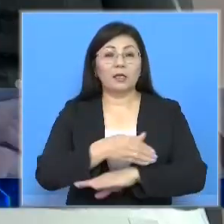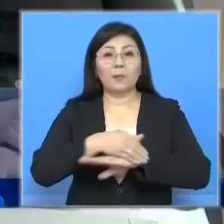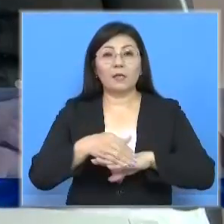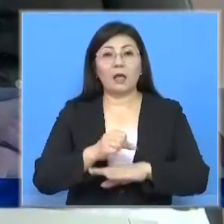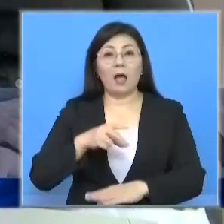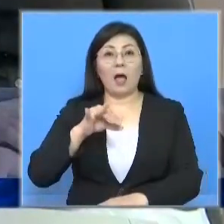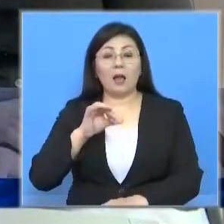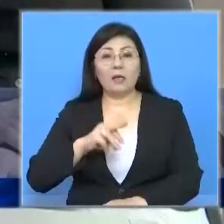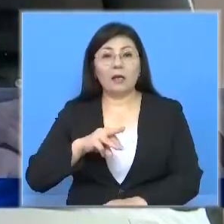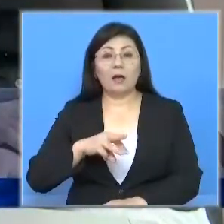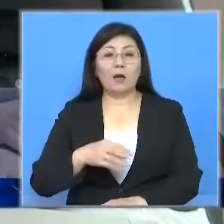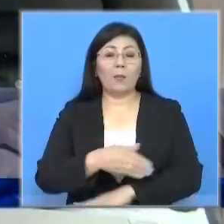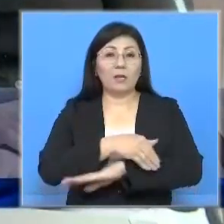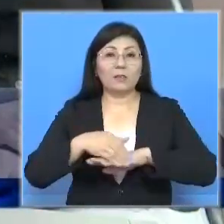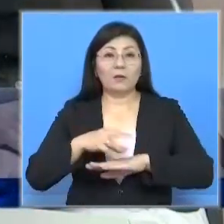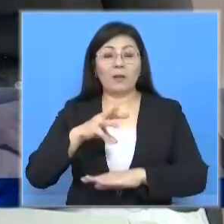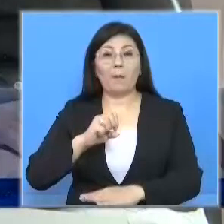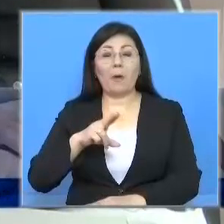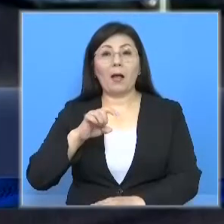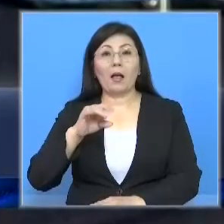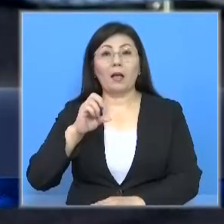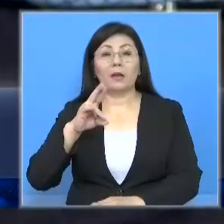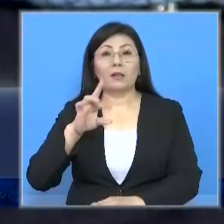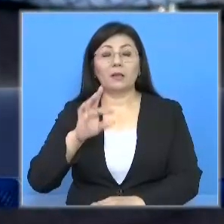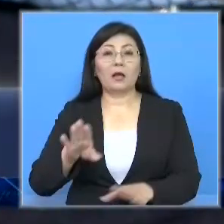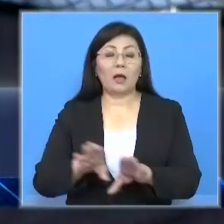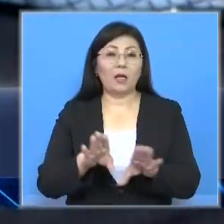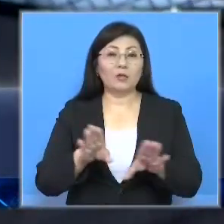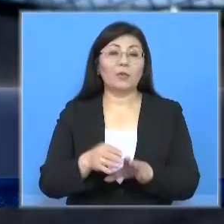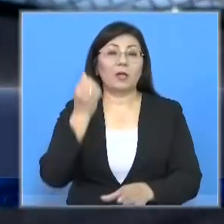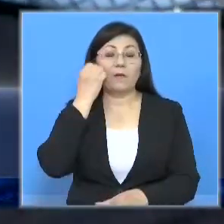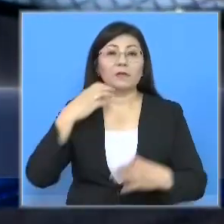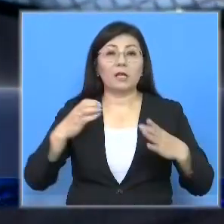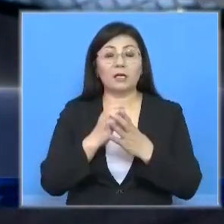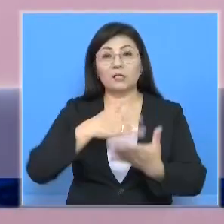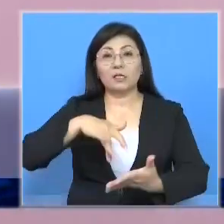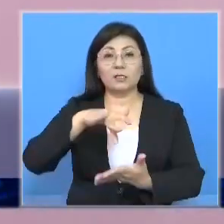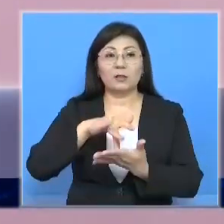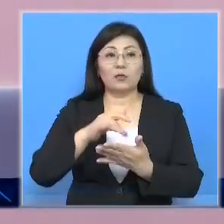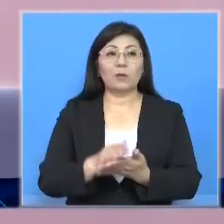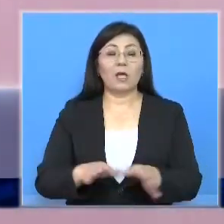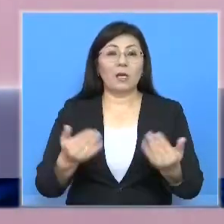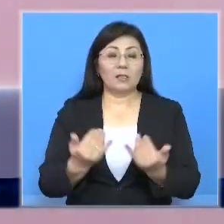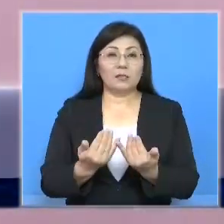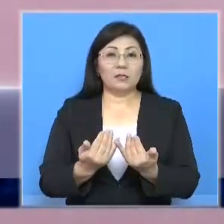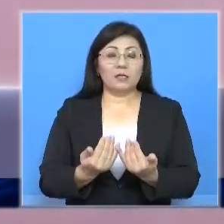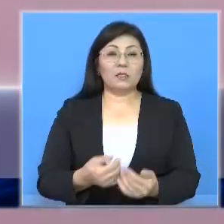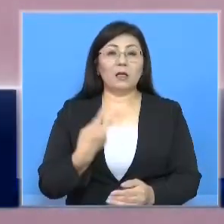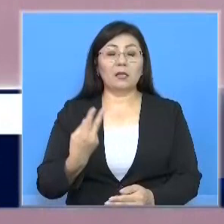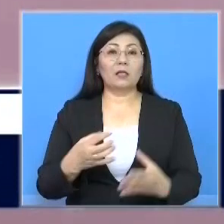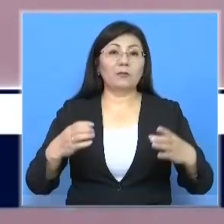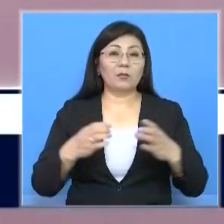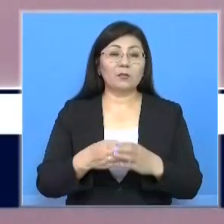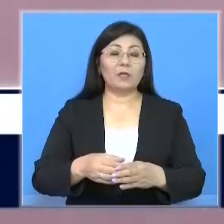Алии Мулдагуловой, на улицах Макаренко, Тургенева, а также в старой части города. На данный момент на двух